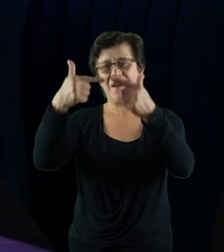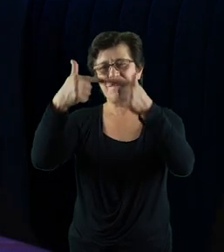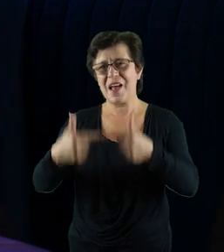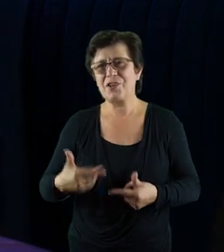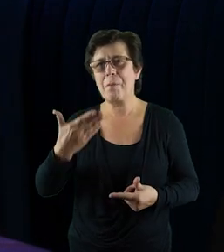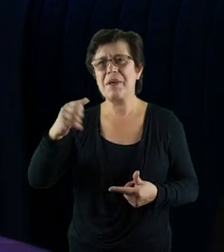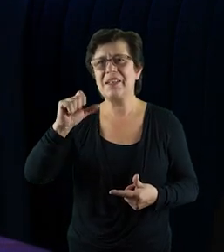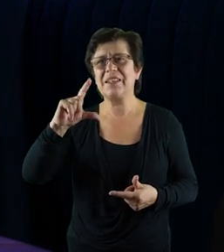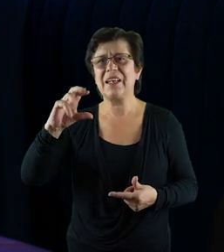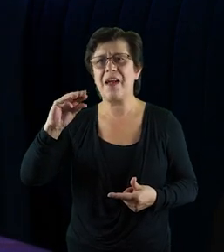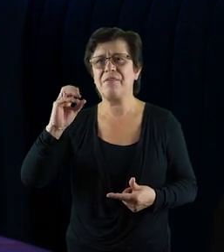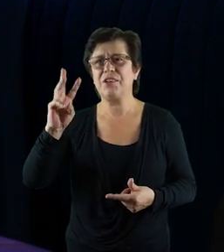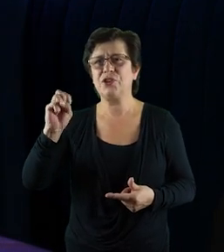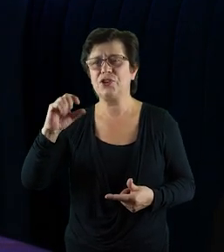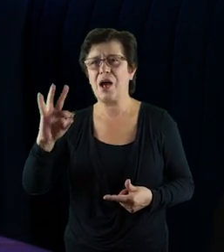I